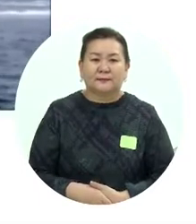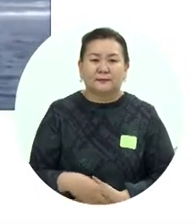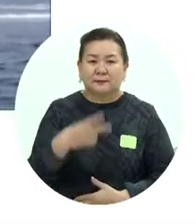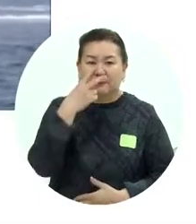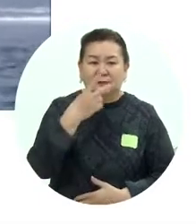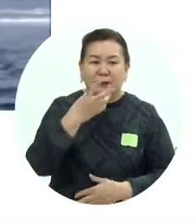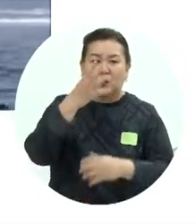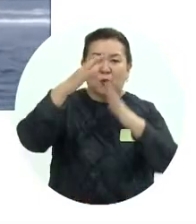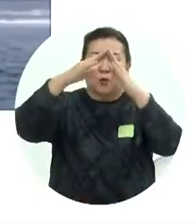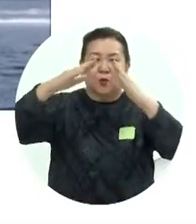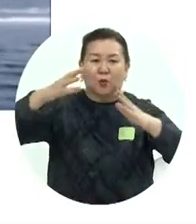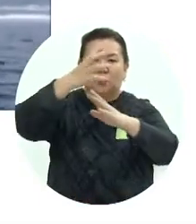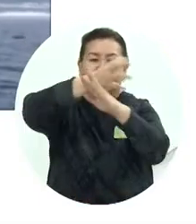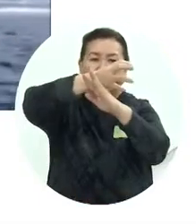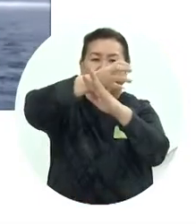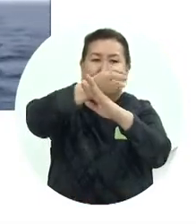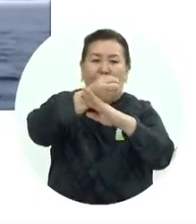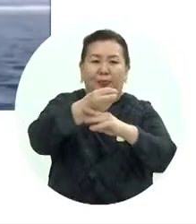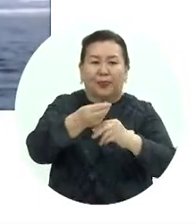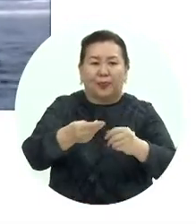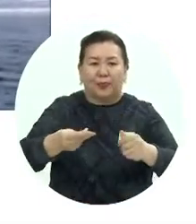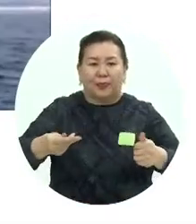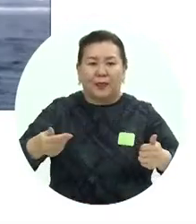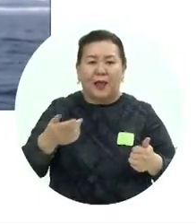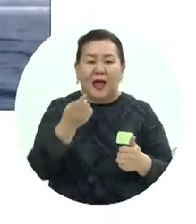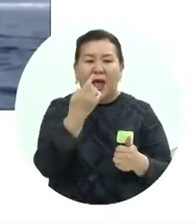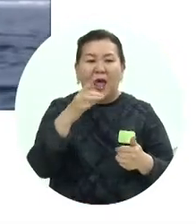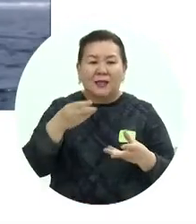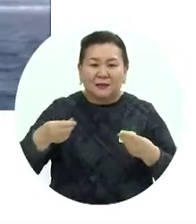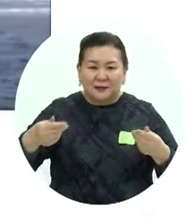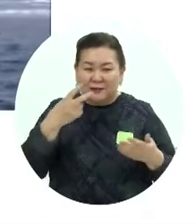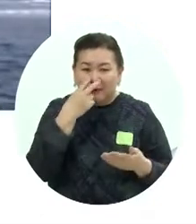За дэлгэцэн дээр бол далайд өнд хөвжилж байгаа айсберг буюу мөсөн уулыг төрсөлсөн байна.